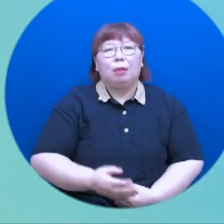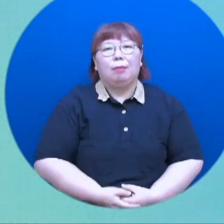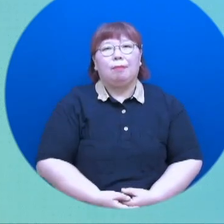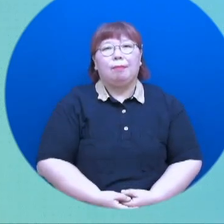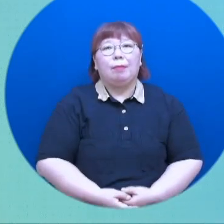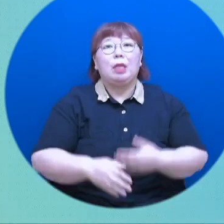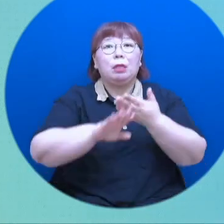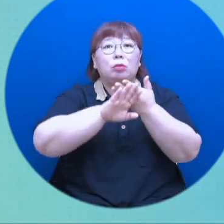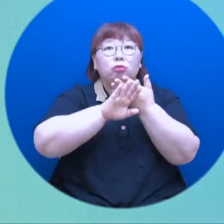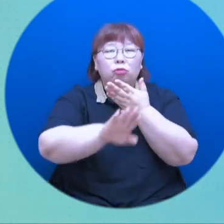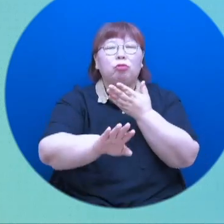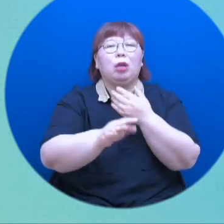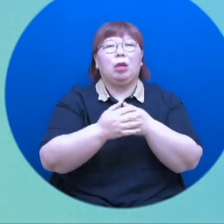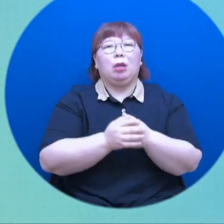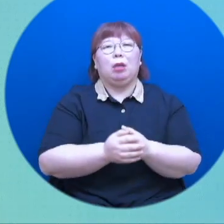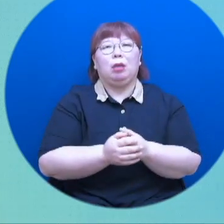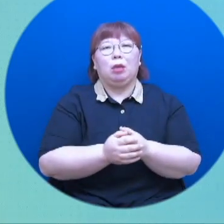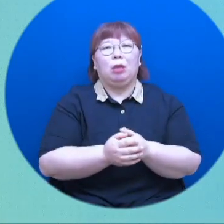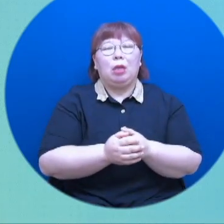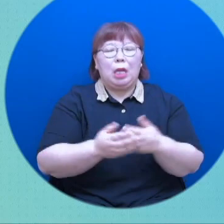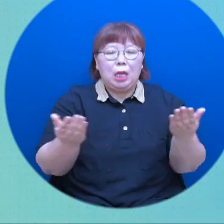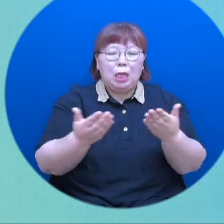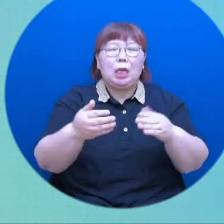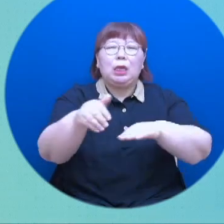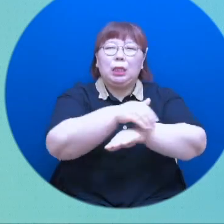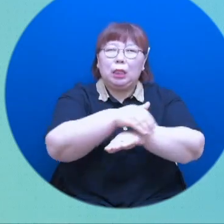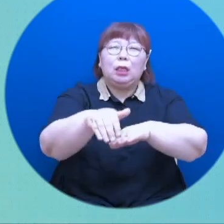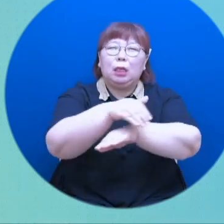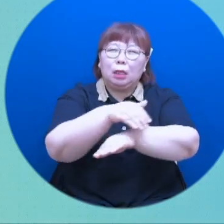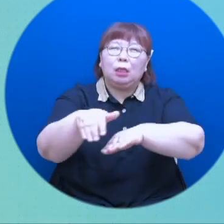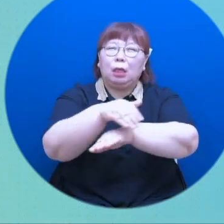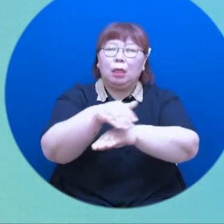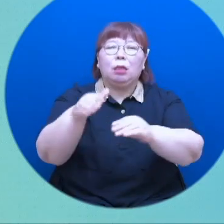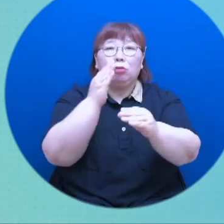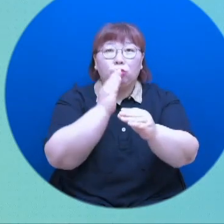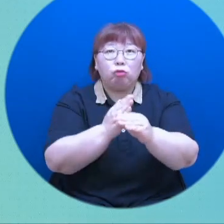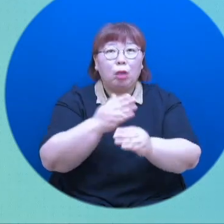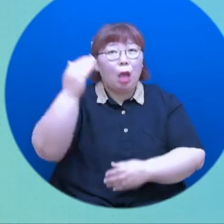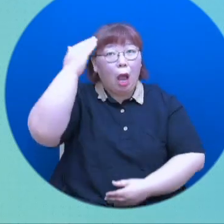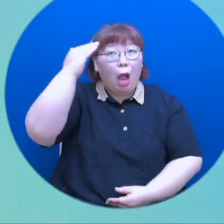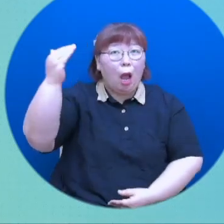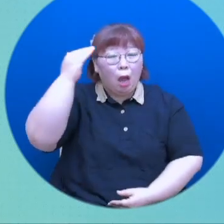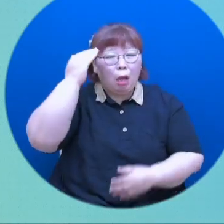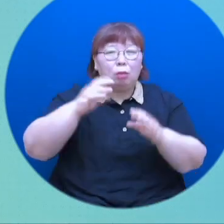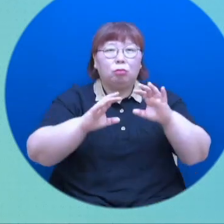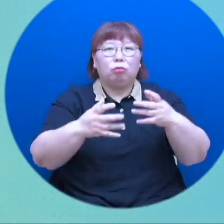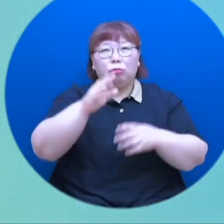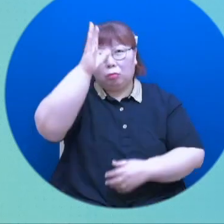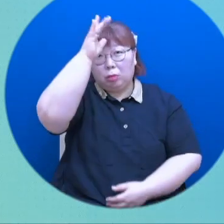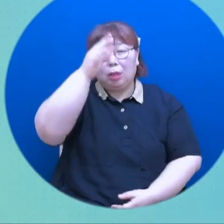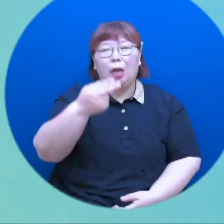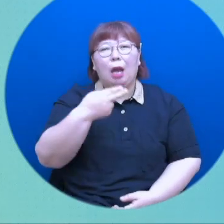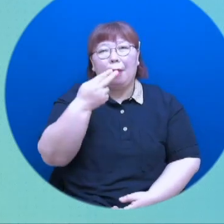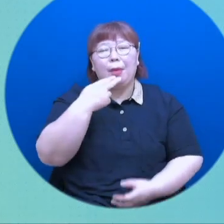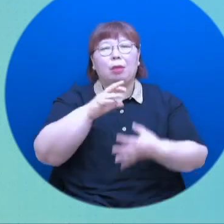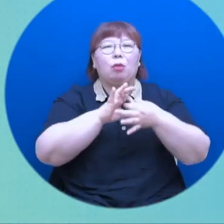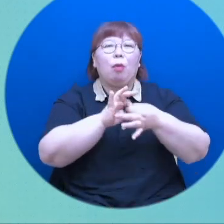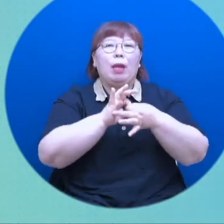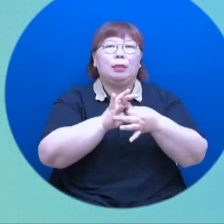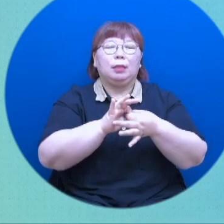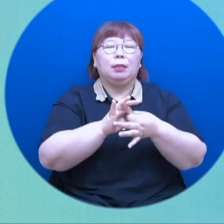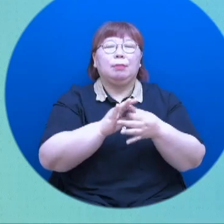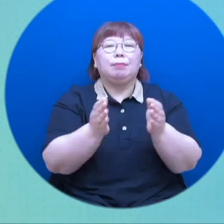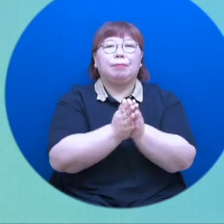이후에 이곳저곳에 일을 하다가 한국 라면에 관심을 가져요.